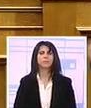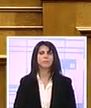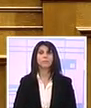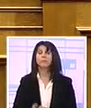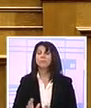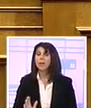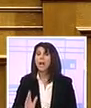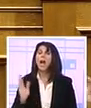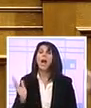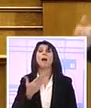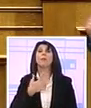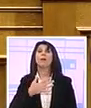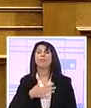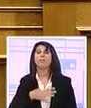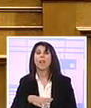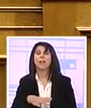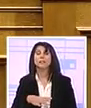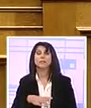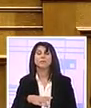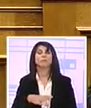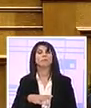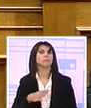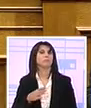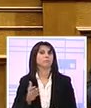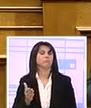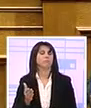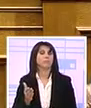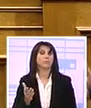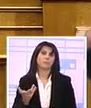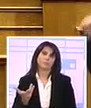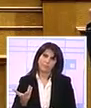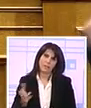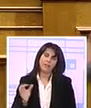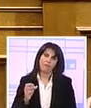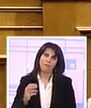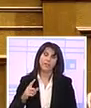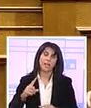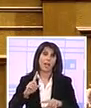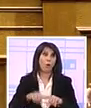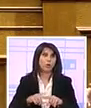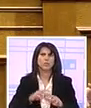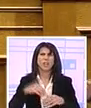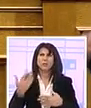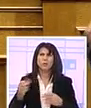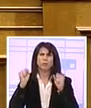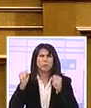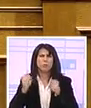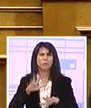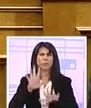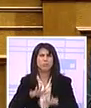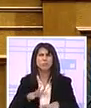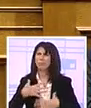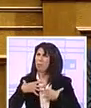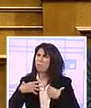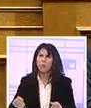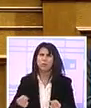Εάν θέλετε κάτω από το βάρος φυσικά της λαϊκής κινητοποίησης, της λαϊκής